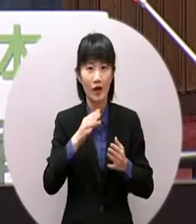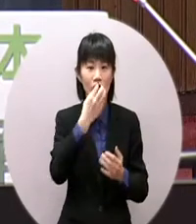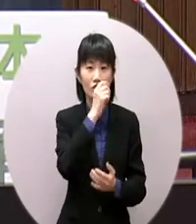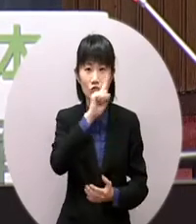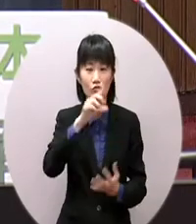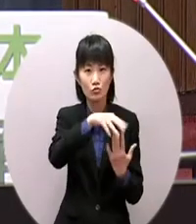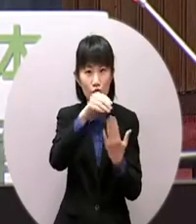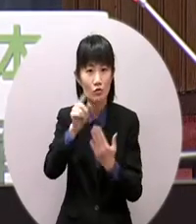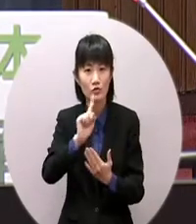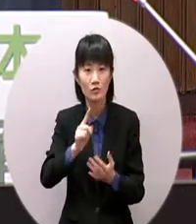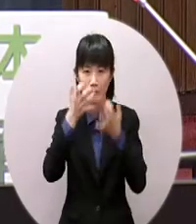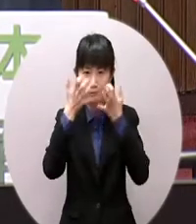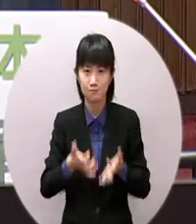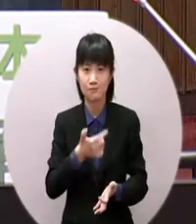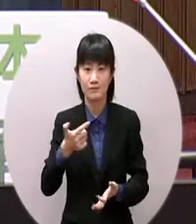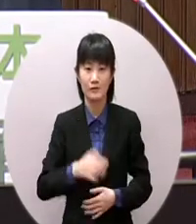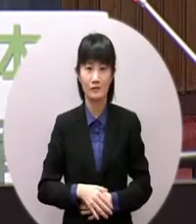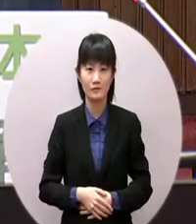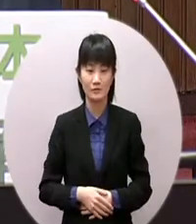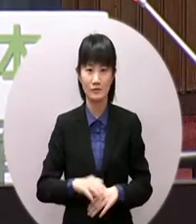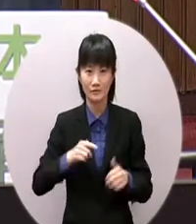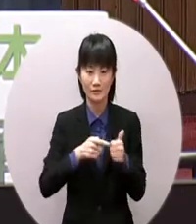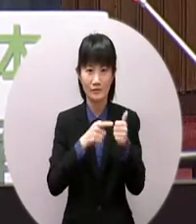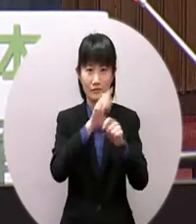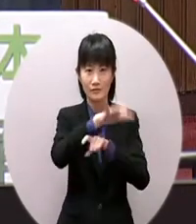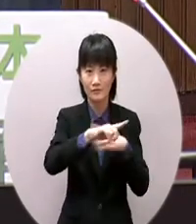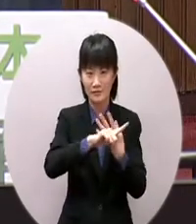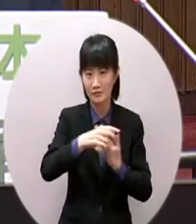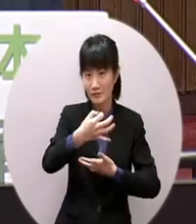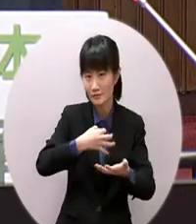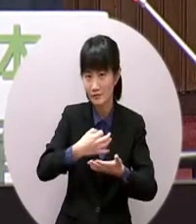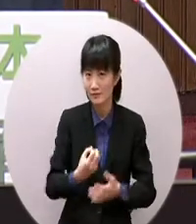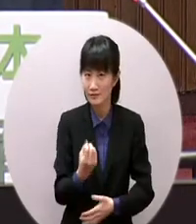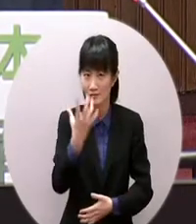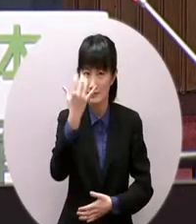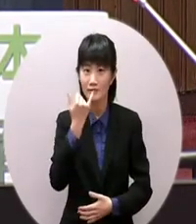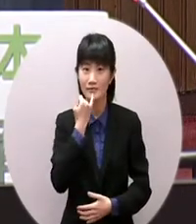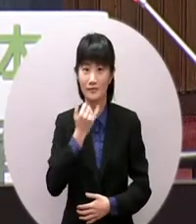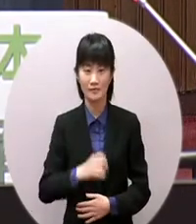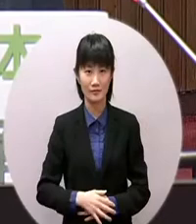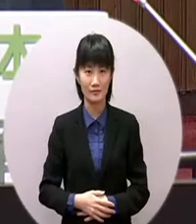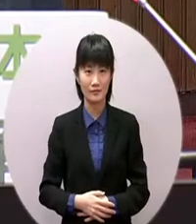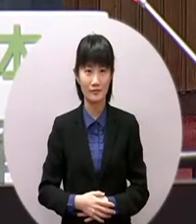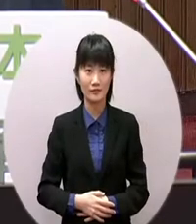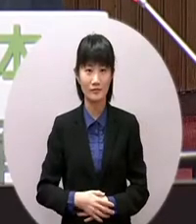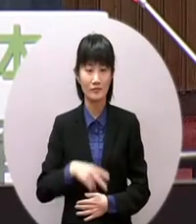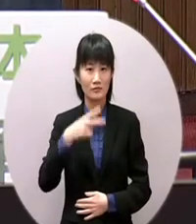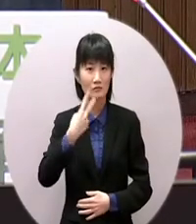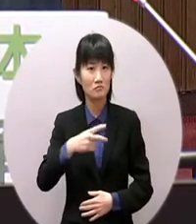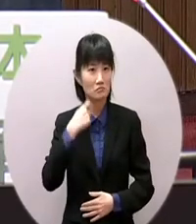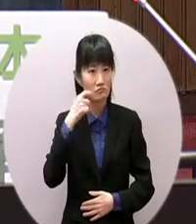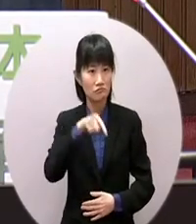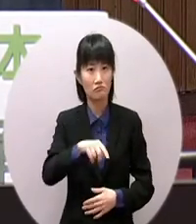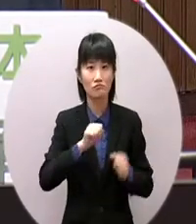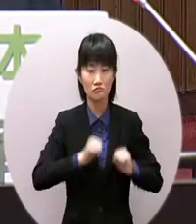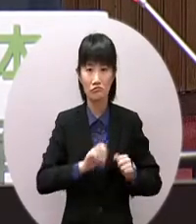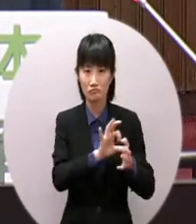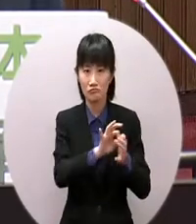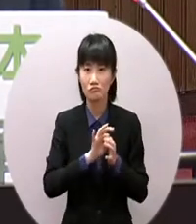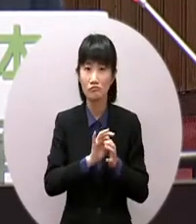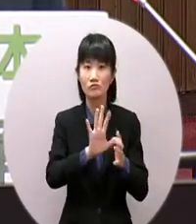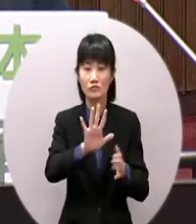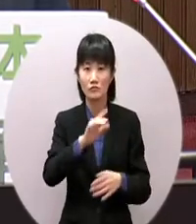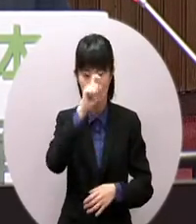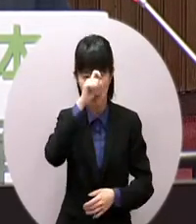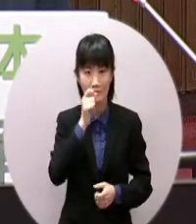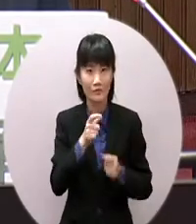其实去强化农业的消费，而且这个消费是这个食物里程之内健康的消费，所以这件事